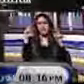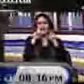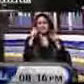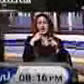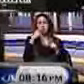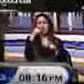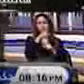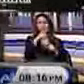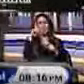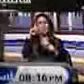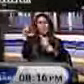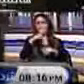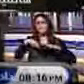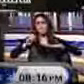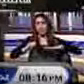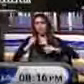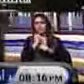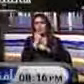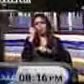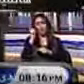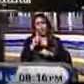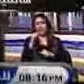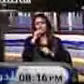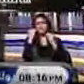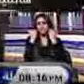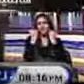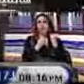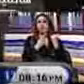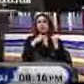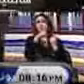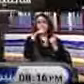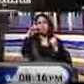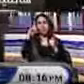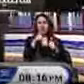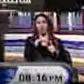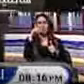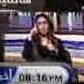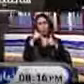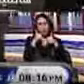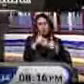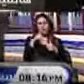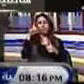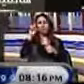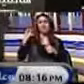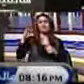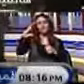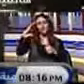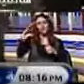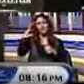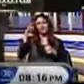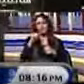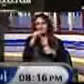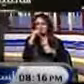طول الجلسه عماله تزعق، هي بتحب مبارك ماشي، وعماله ترسل له عبارات جميله وهو بيلوح لها بدا. وانا عايز اقول في صغير